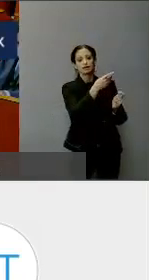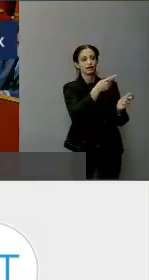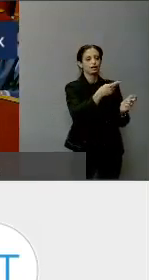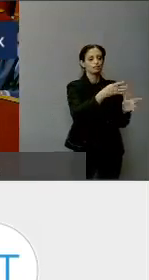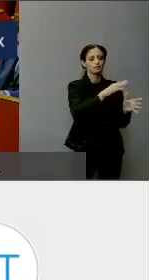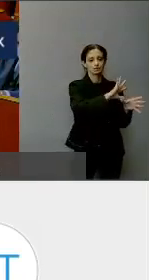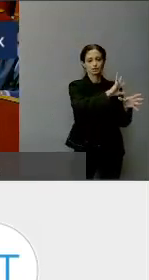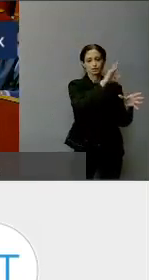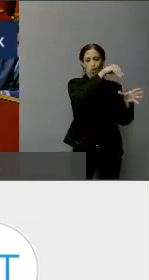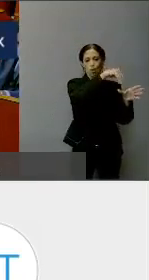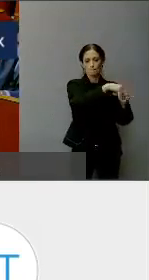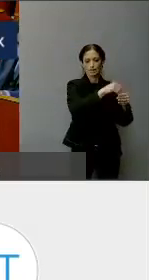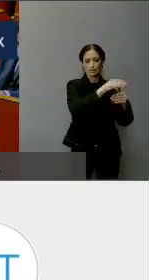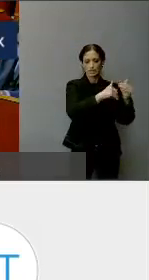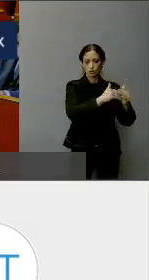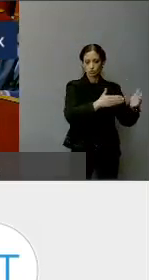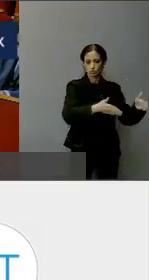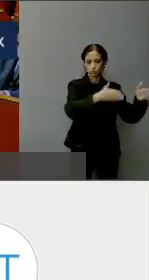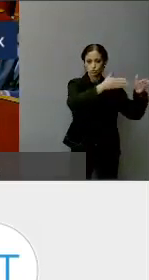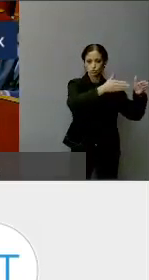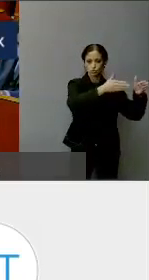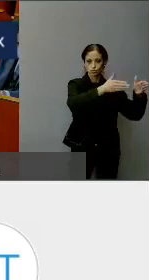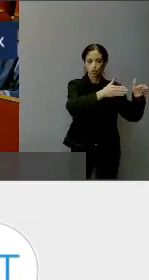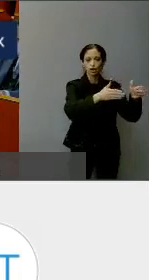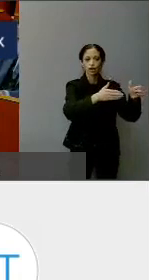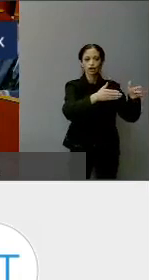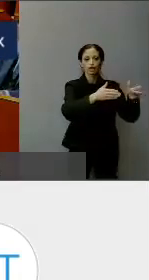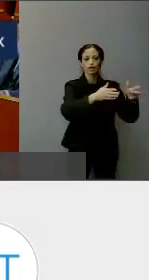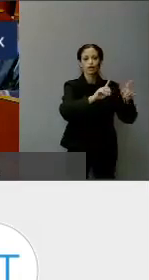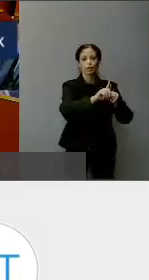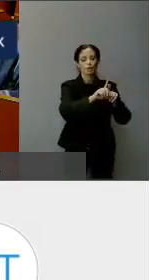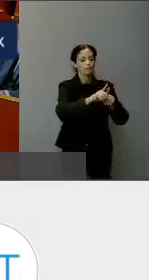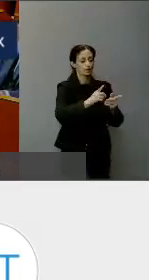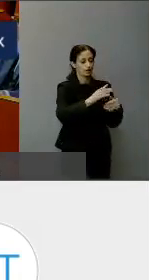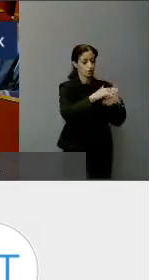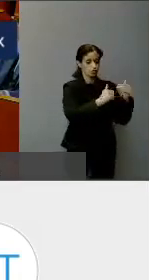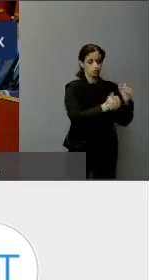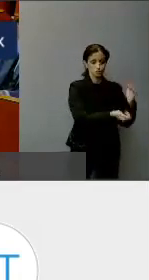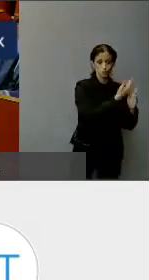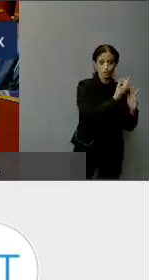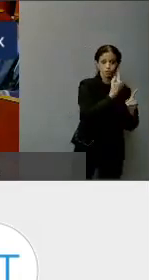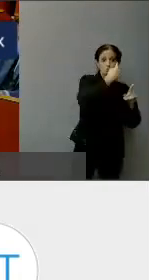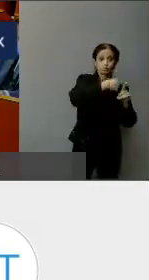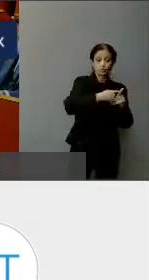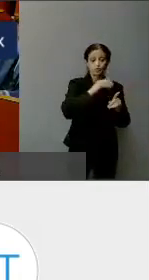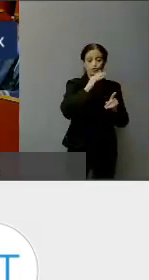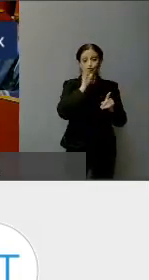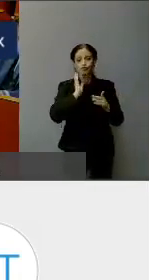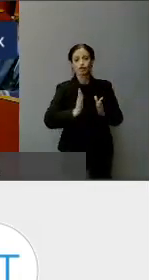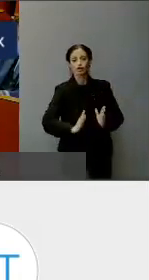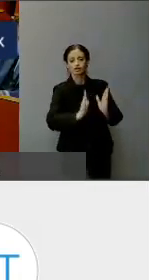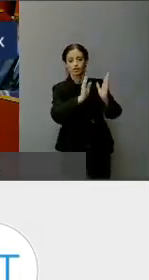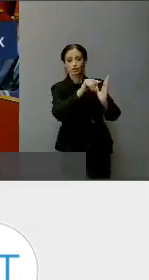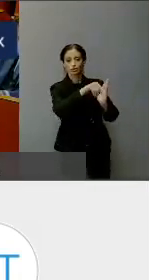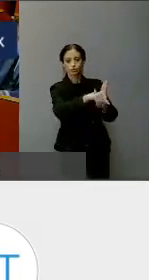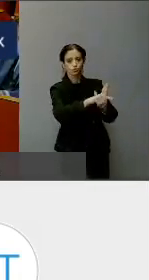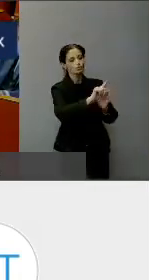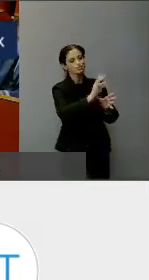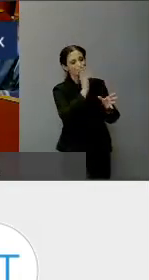siano invece in più rispetto a quello che voi proponete e quindi gli chiediamo